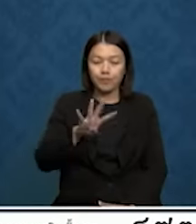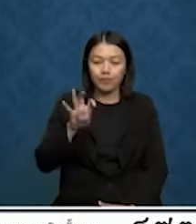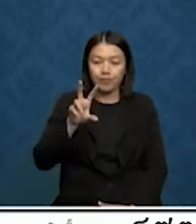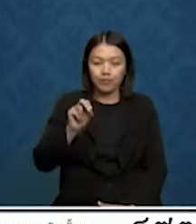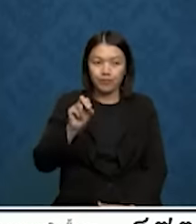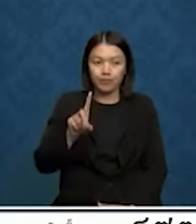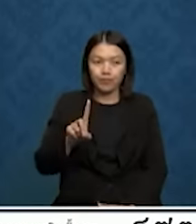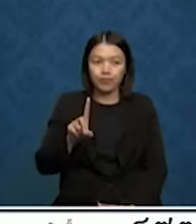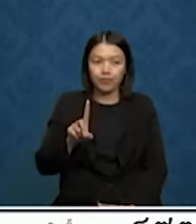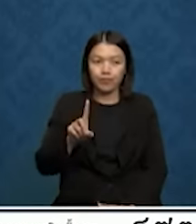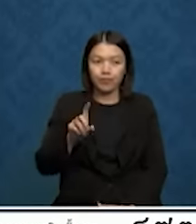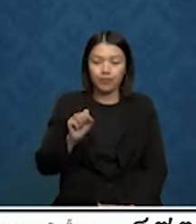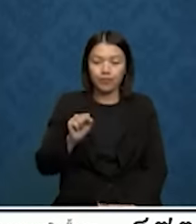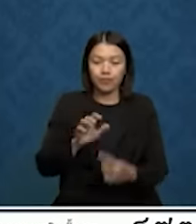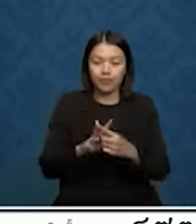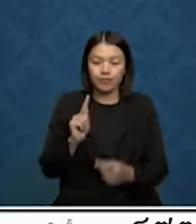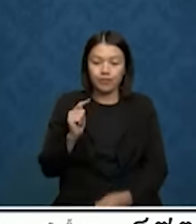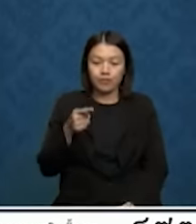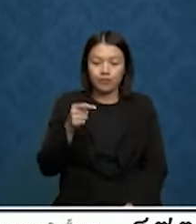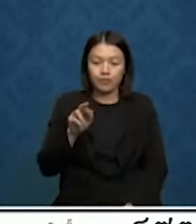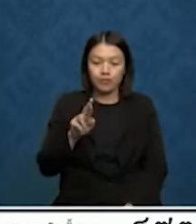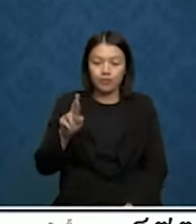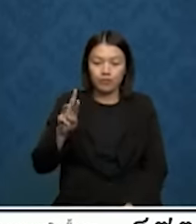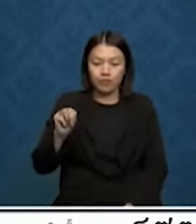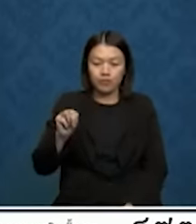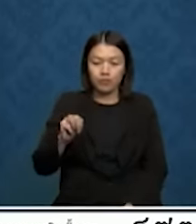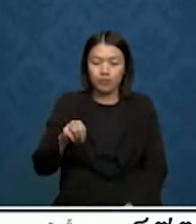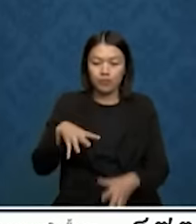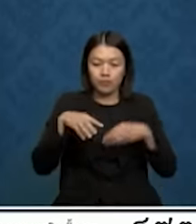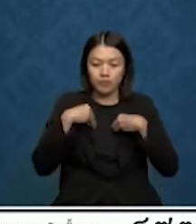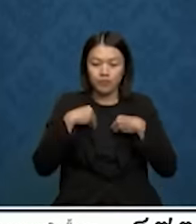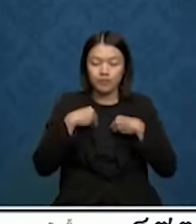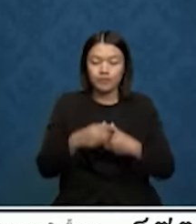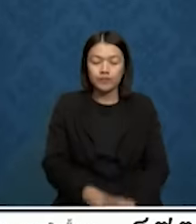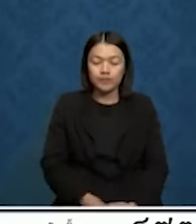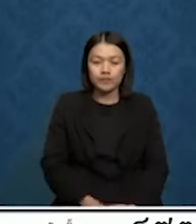431นายสุธรรมจริตงาม เห็นชอบครับ